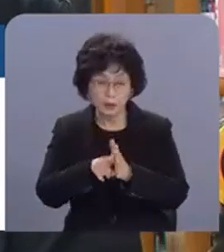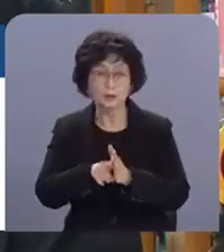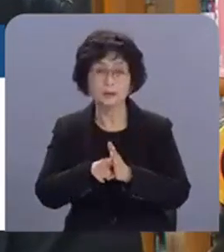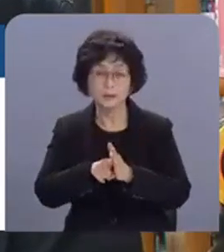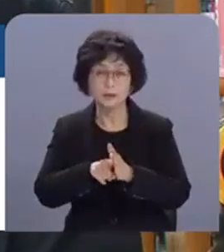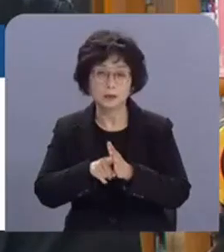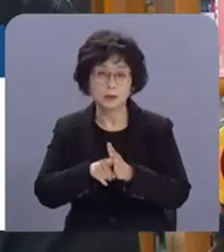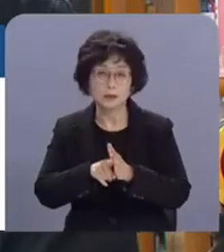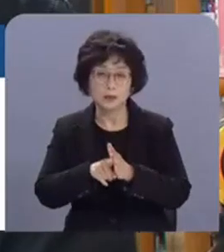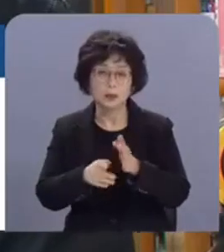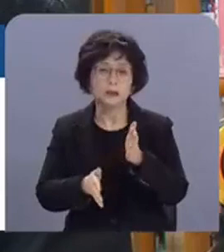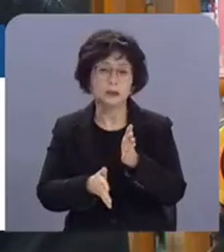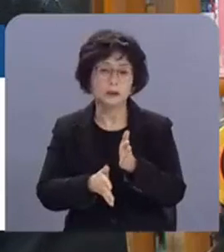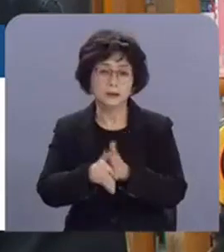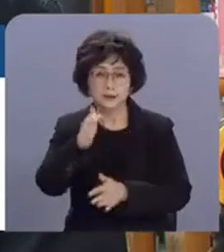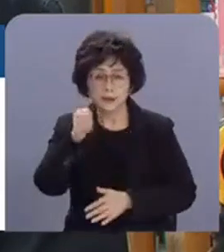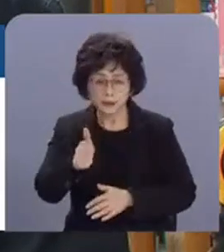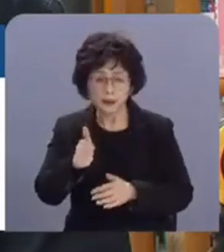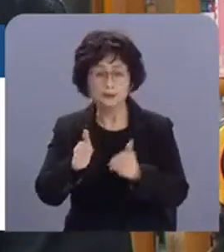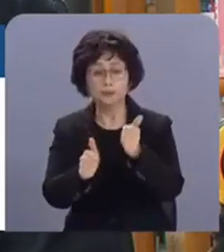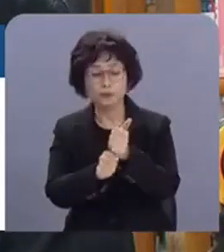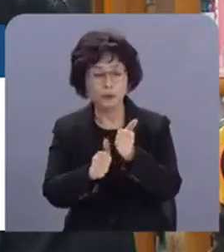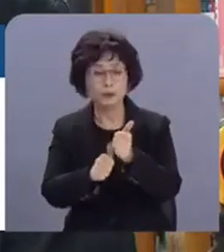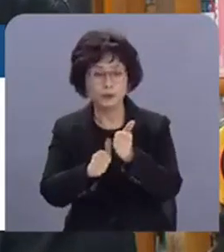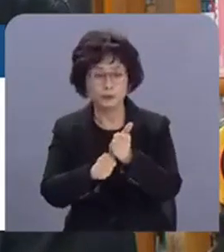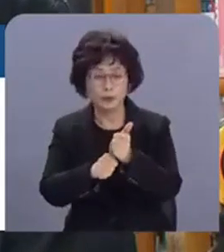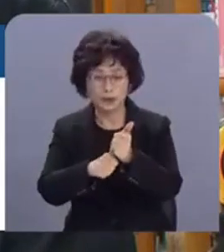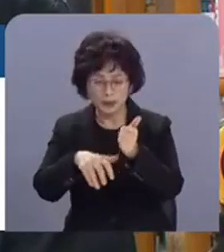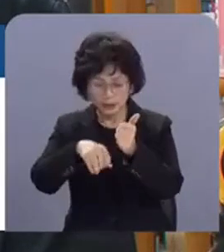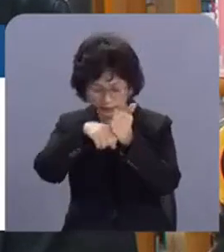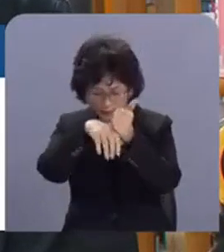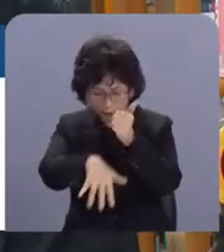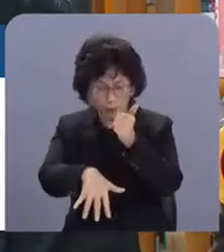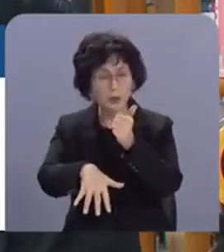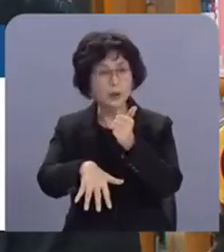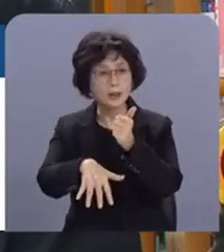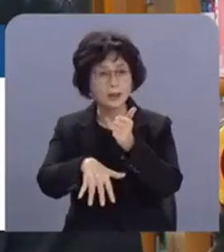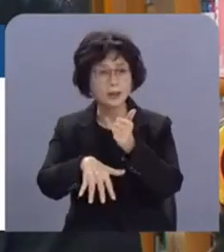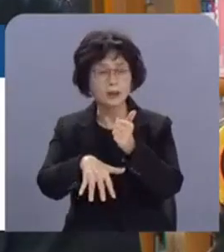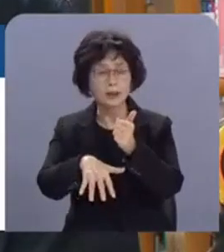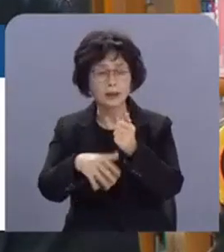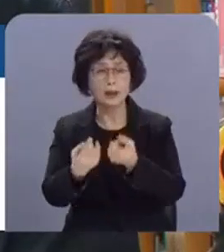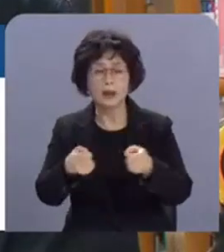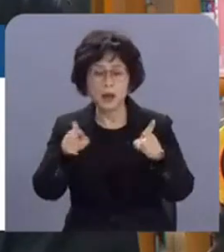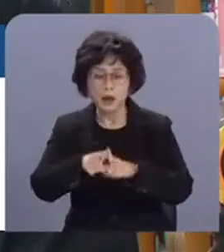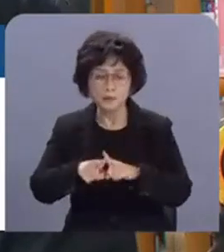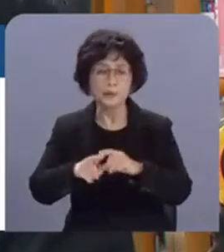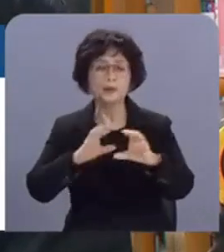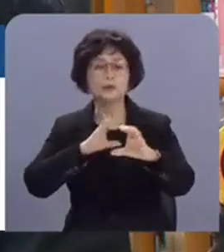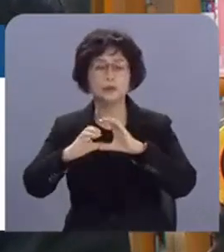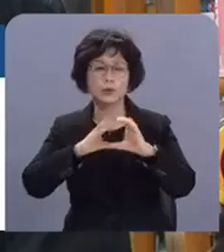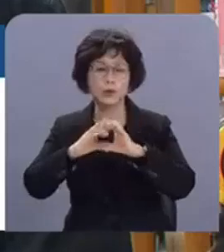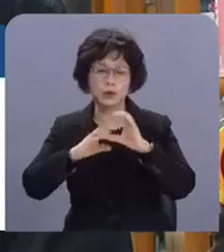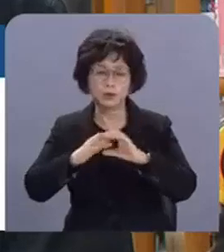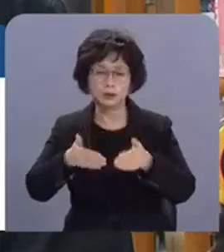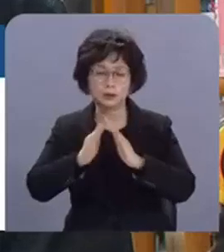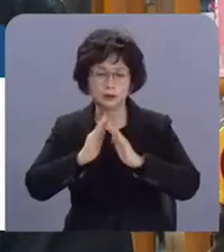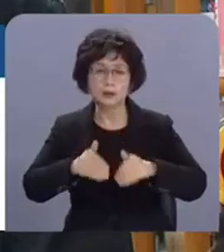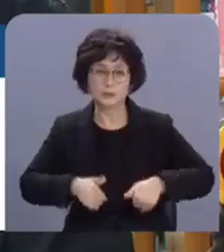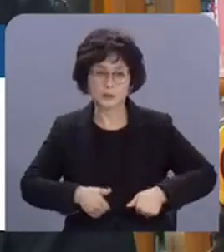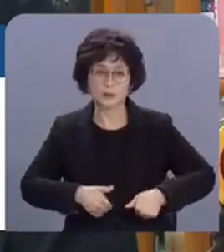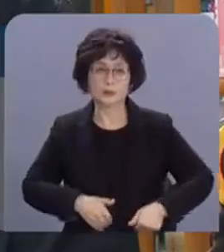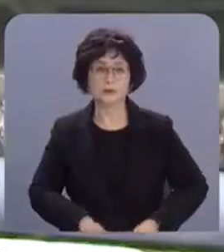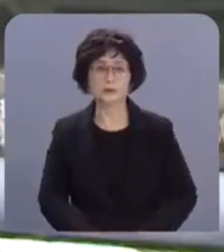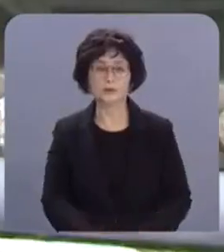개념에 시장님이나 부시장님 쪽에 이제 직속에 기관을 두어서 걸어 그쪽에서 소통을 하는 컨트롤 타워 설치가 좀